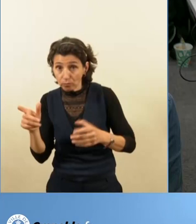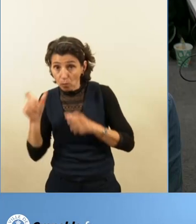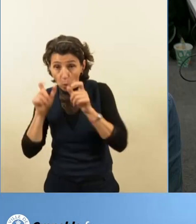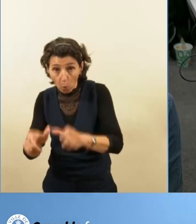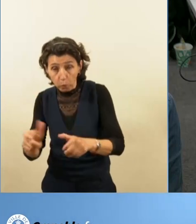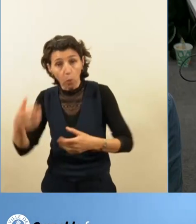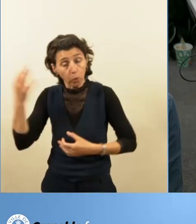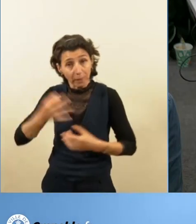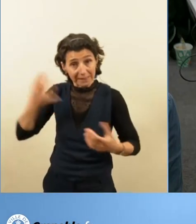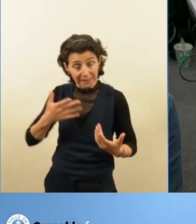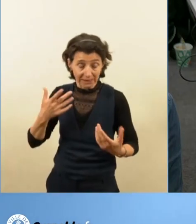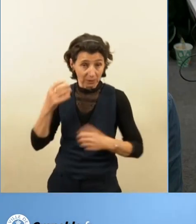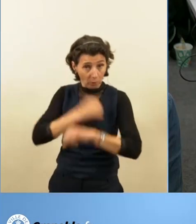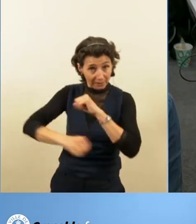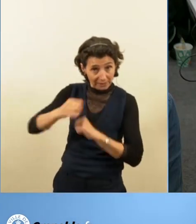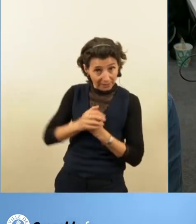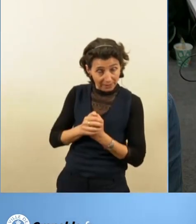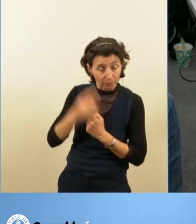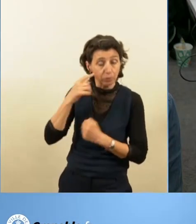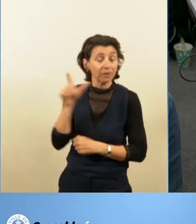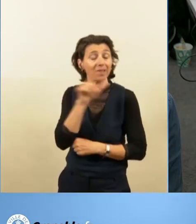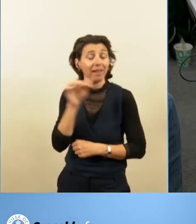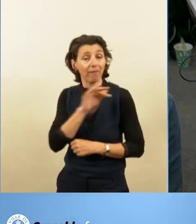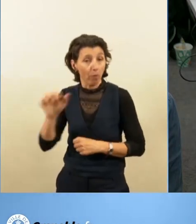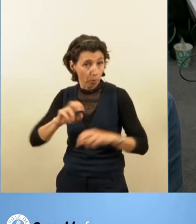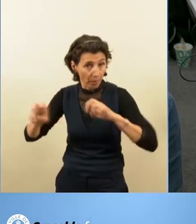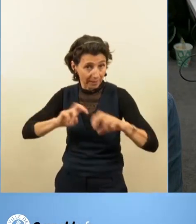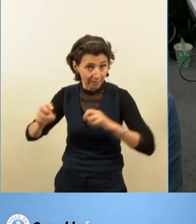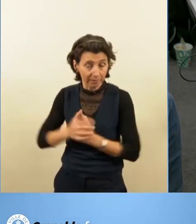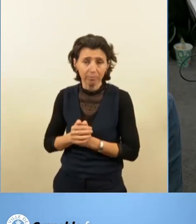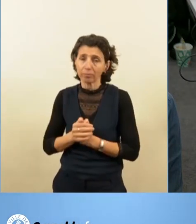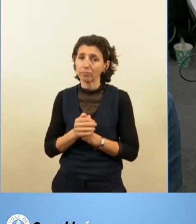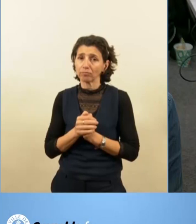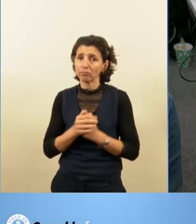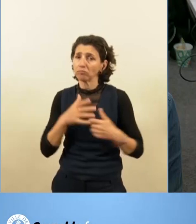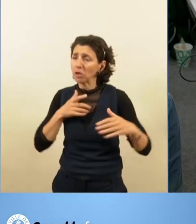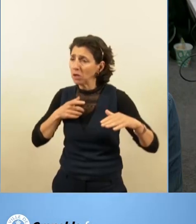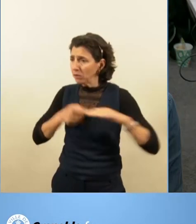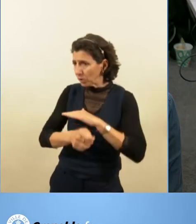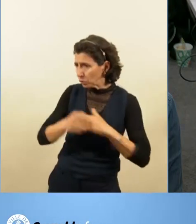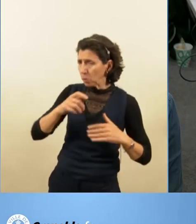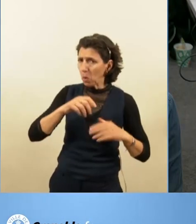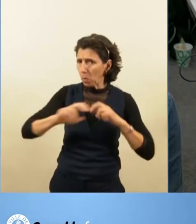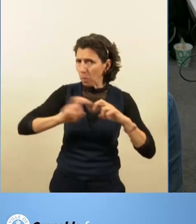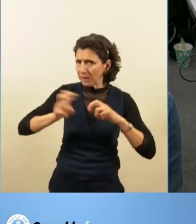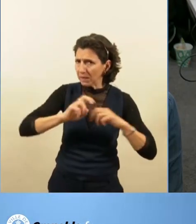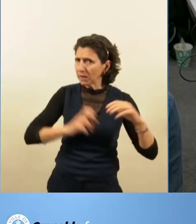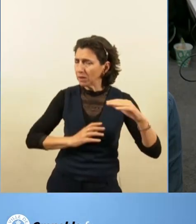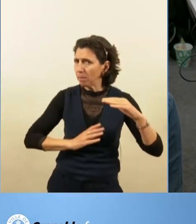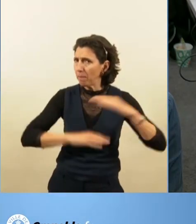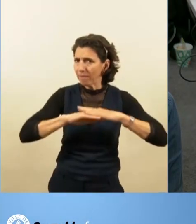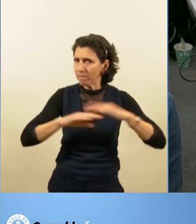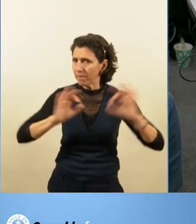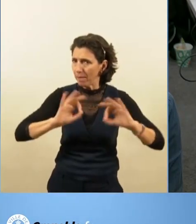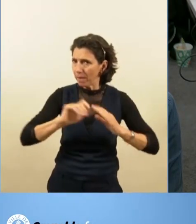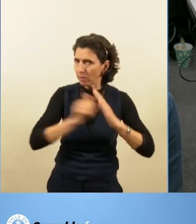afes mobilité le déplafonnement du versement de mobilité contribution des employeurs pour financer les services de transport et de mobilité